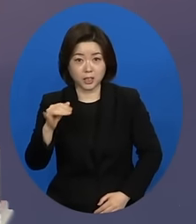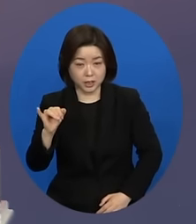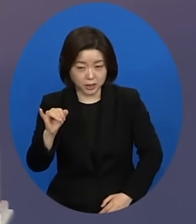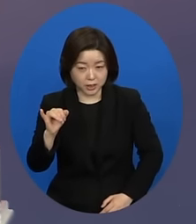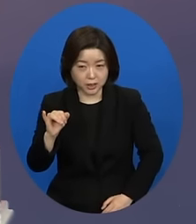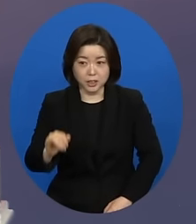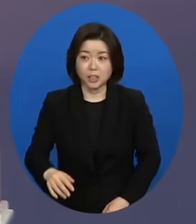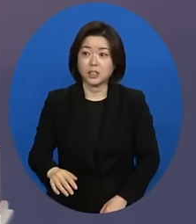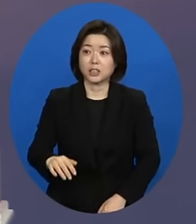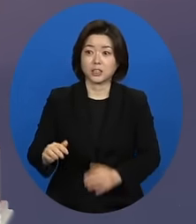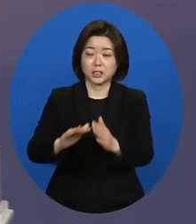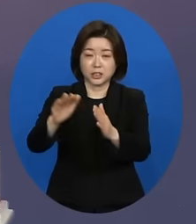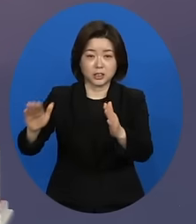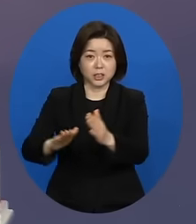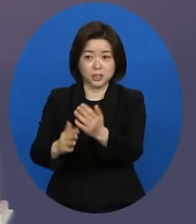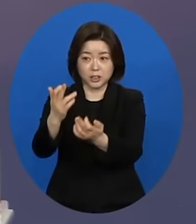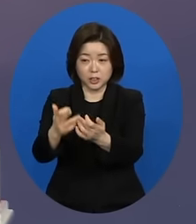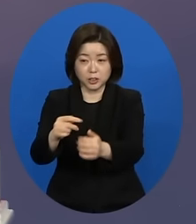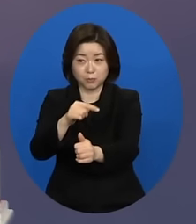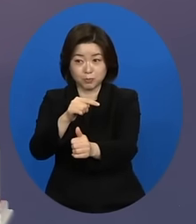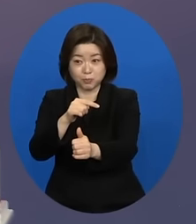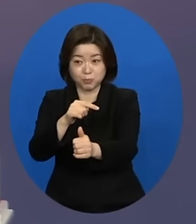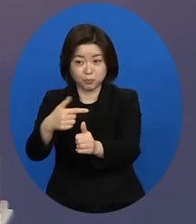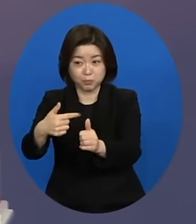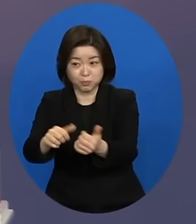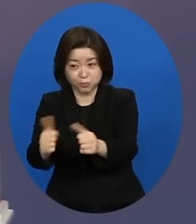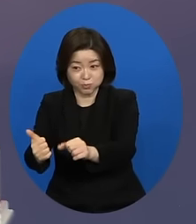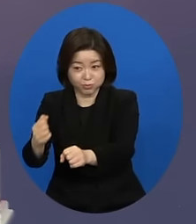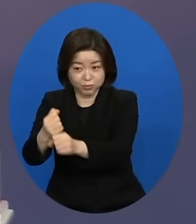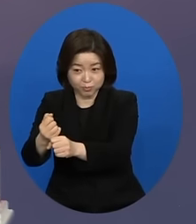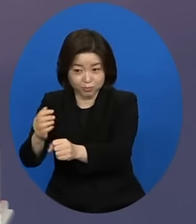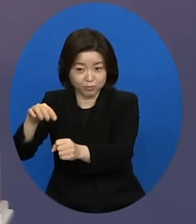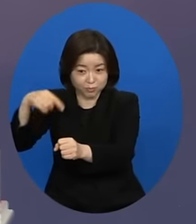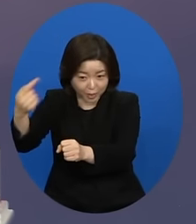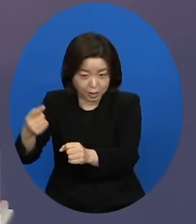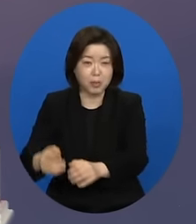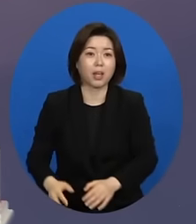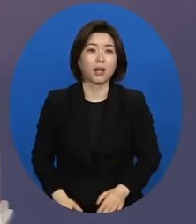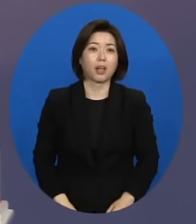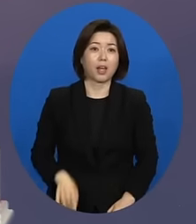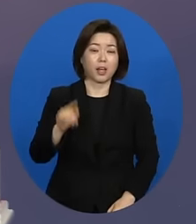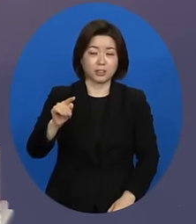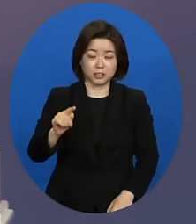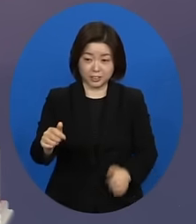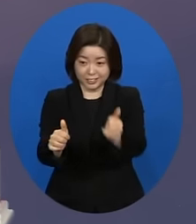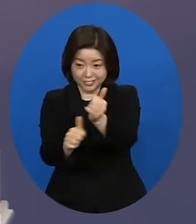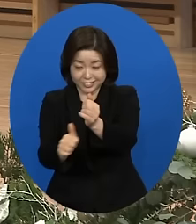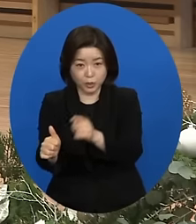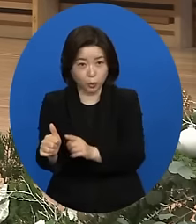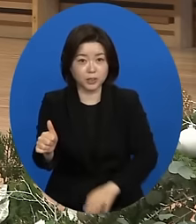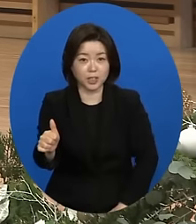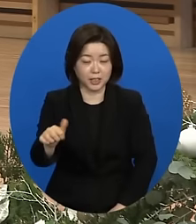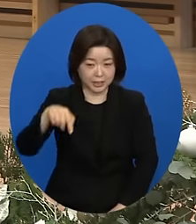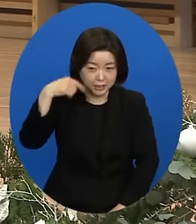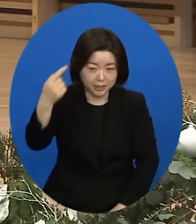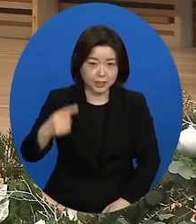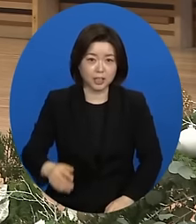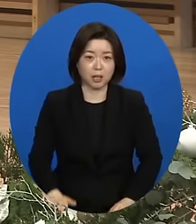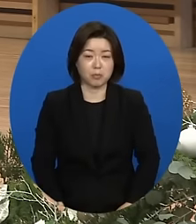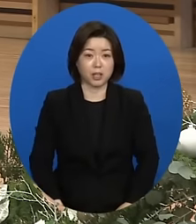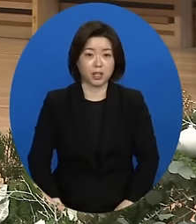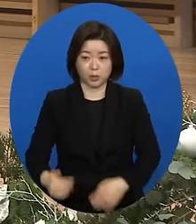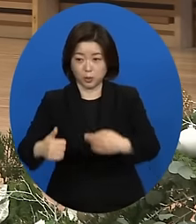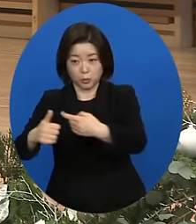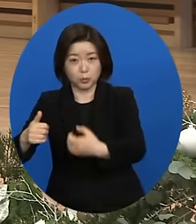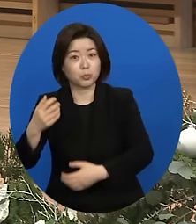형제를 죽이시더니 그 로버트 케네디가 그 다음 해 암살 또